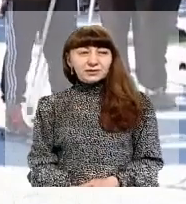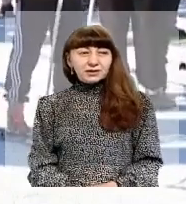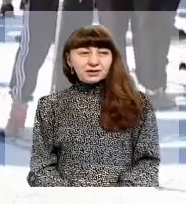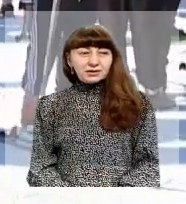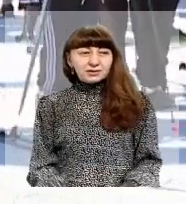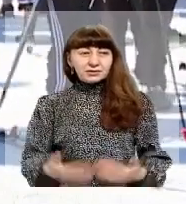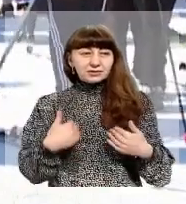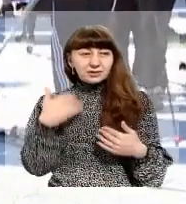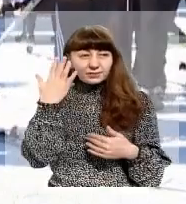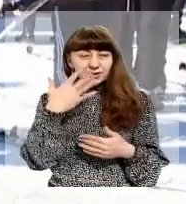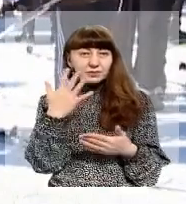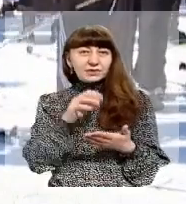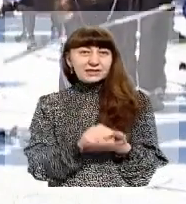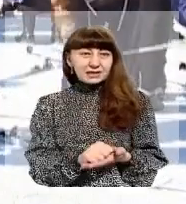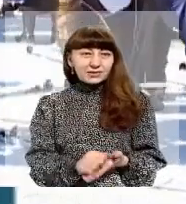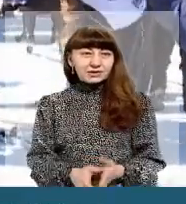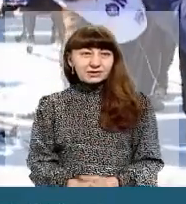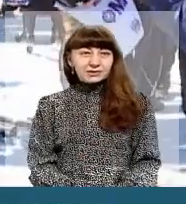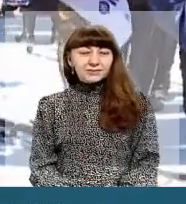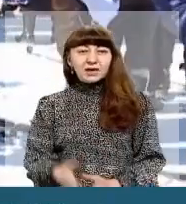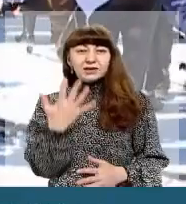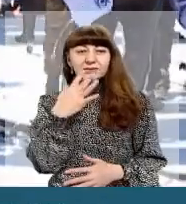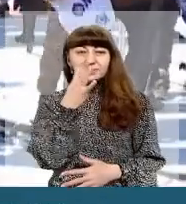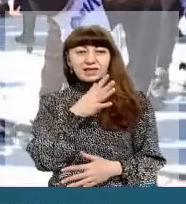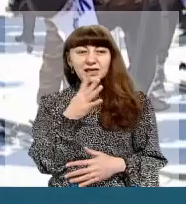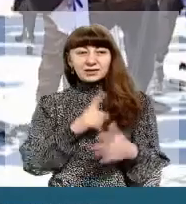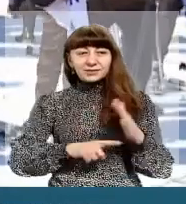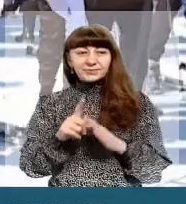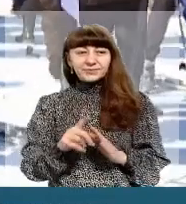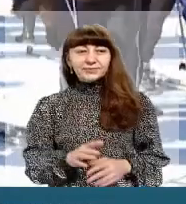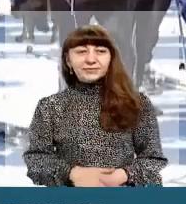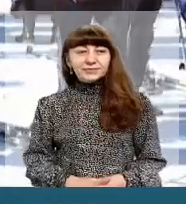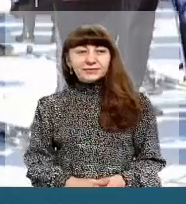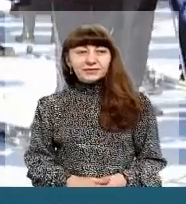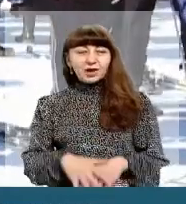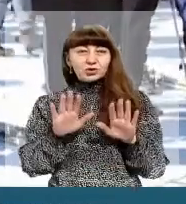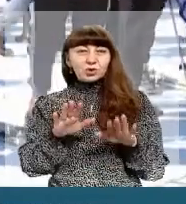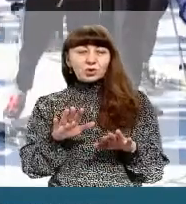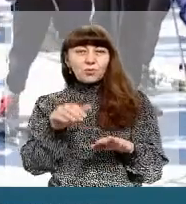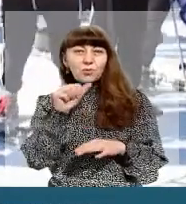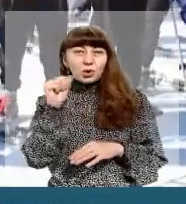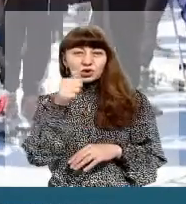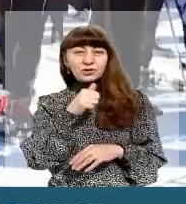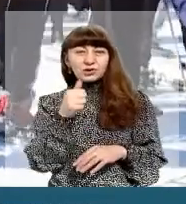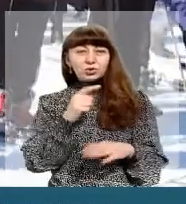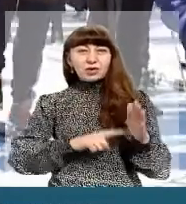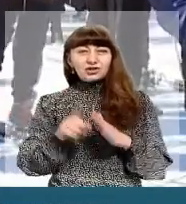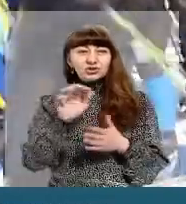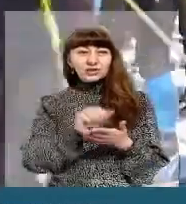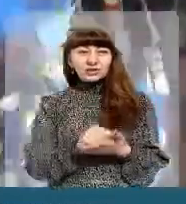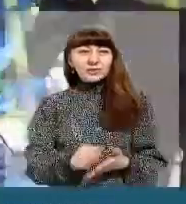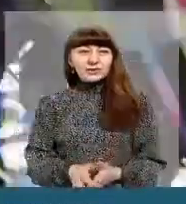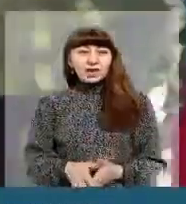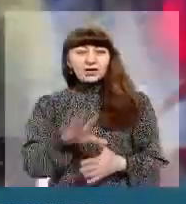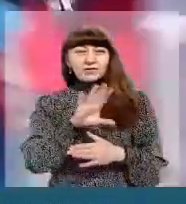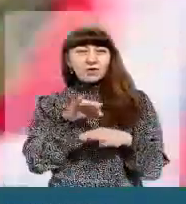Я мечтал им заняться с 5 лет. И вот только год, в прошлом году только начал заниматься им.